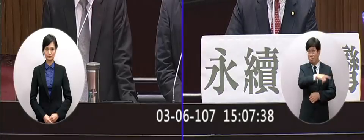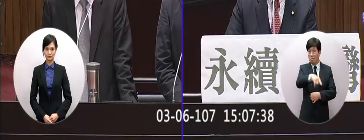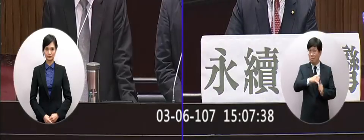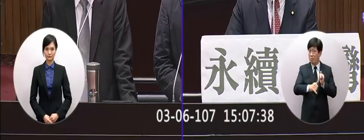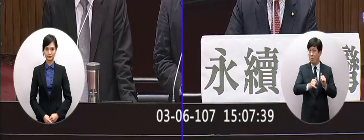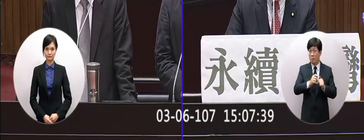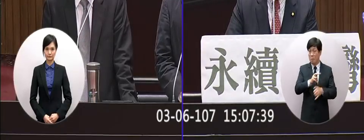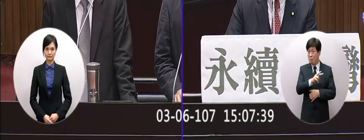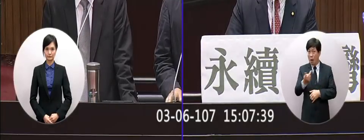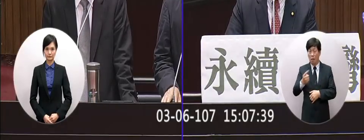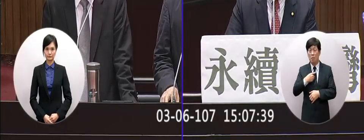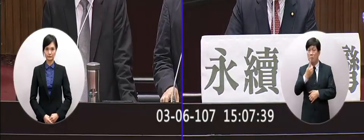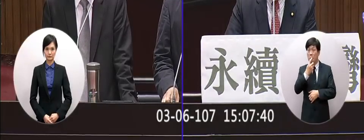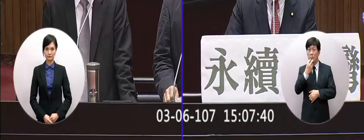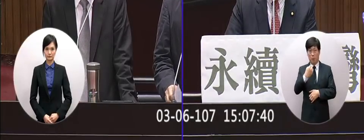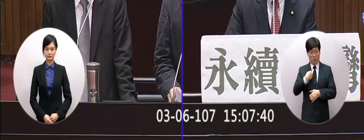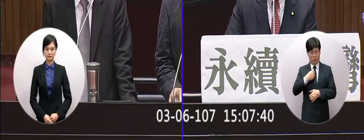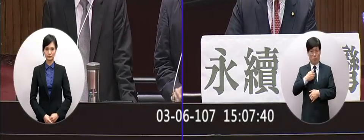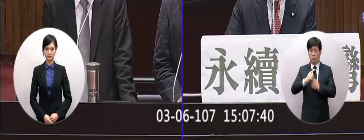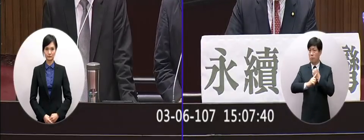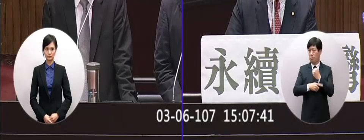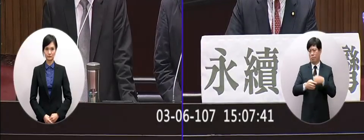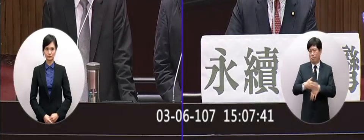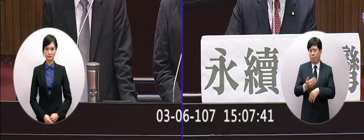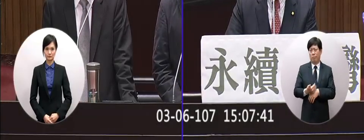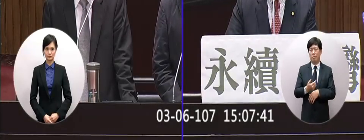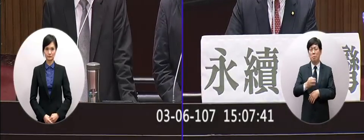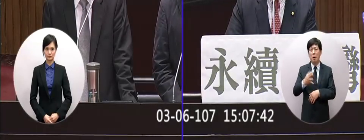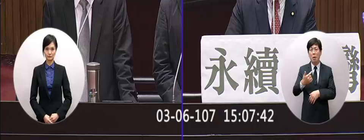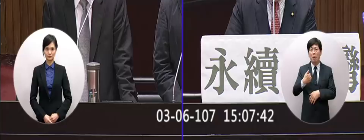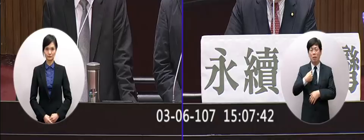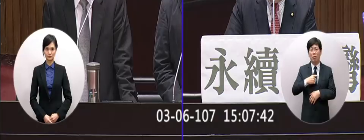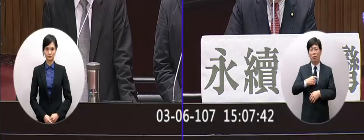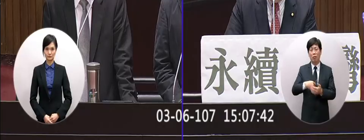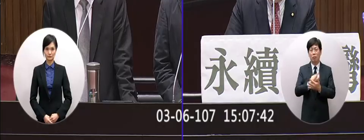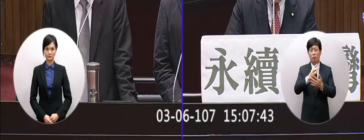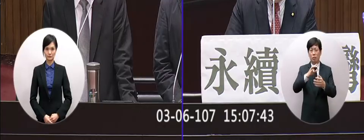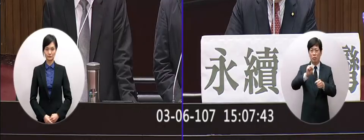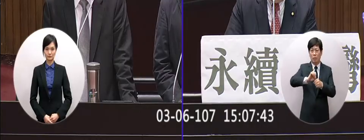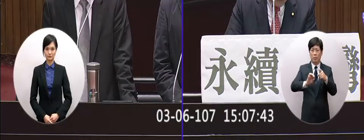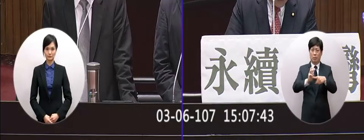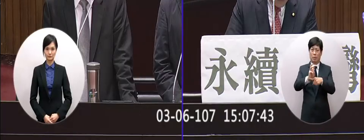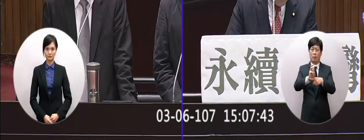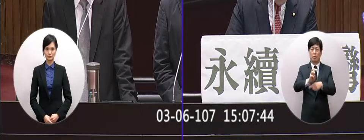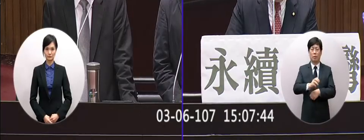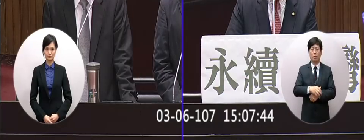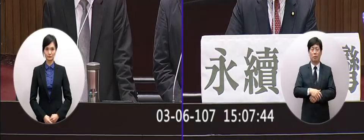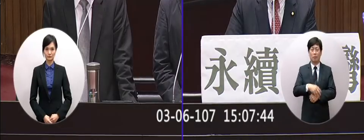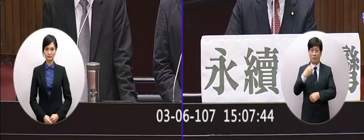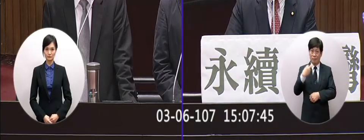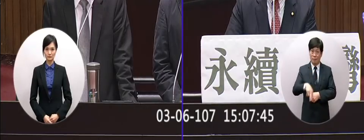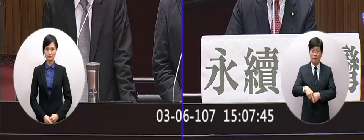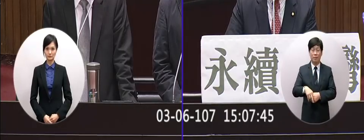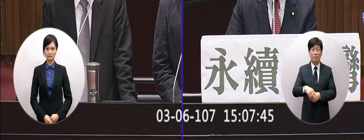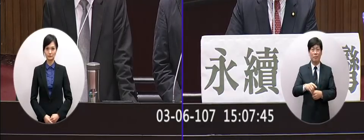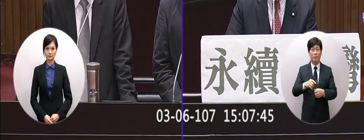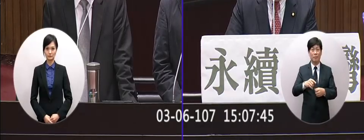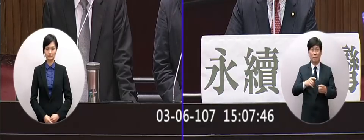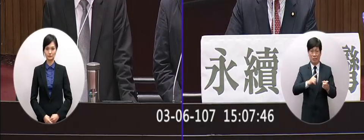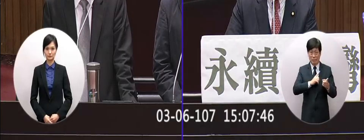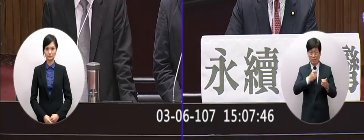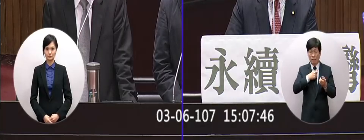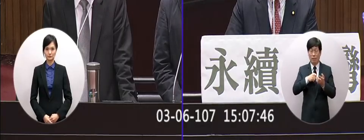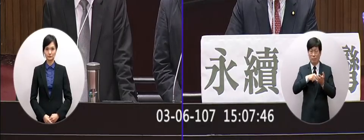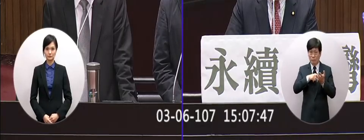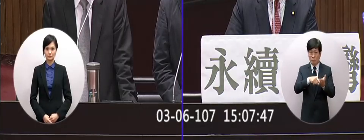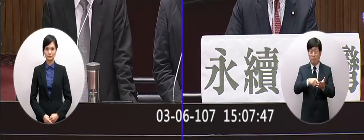去选择中央通过的法令，因为中央通过的法令只有30%，然后再下来就是说，他必须要